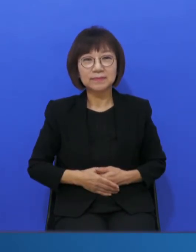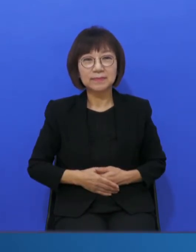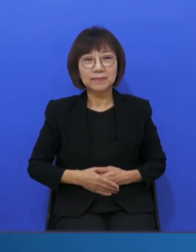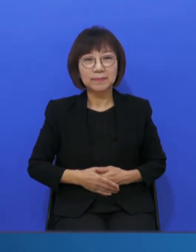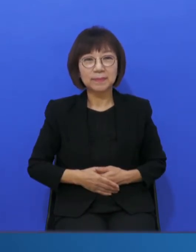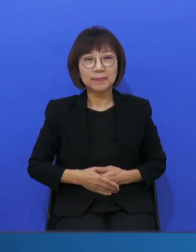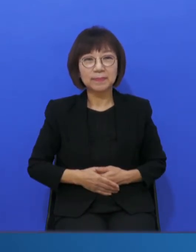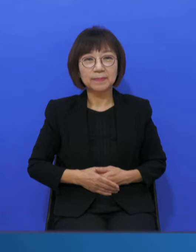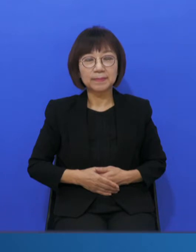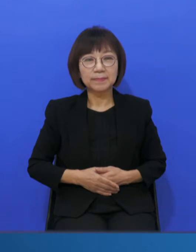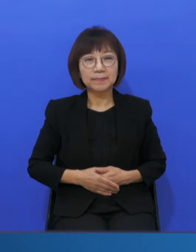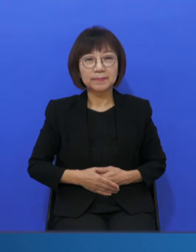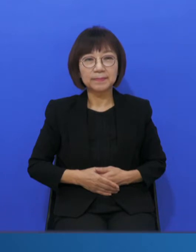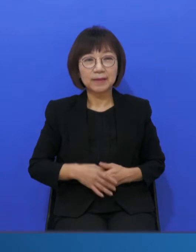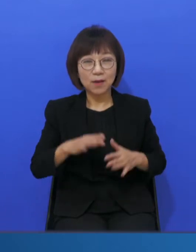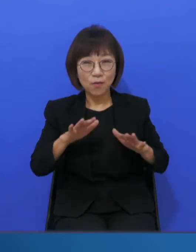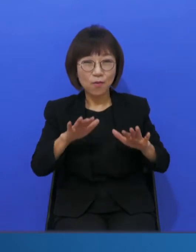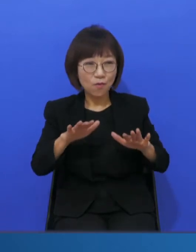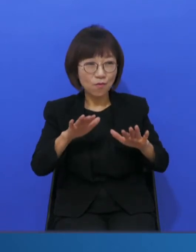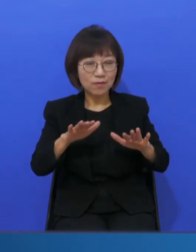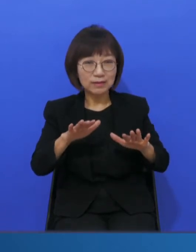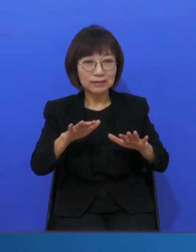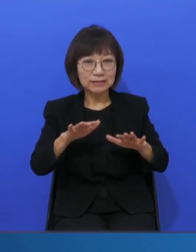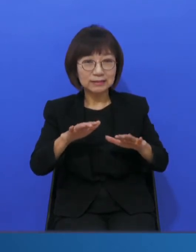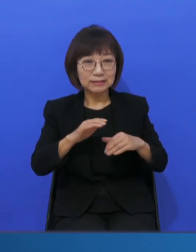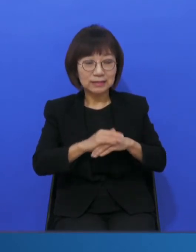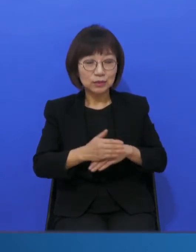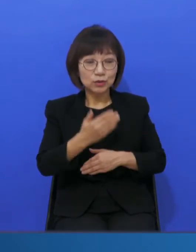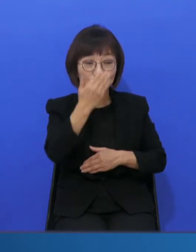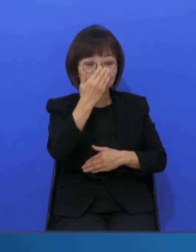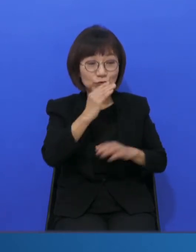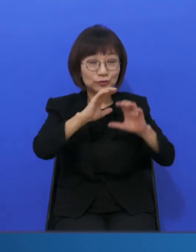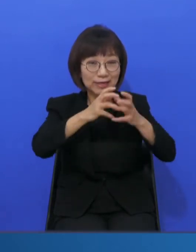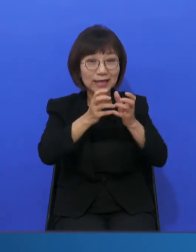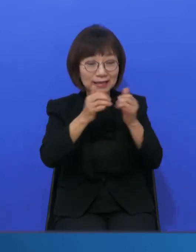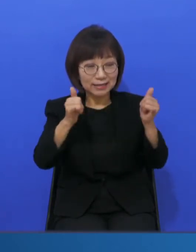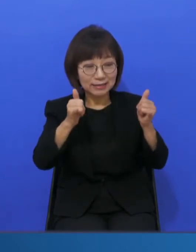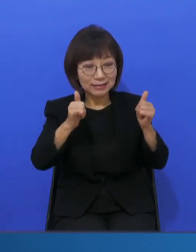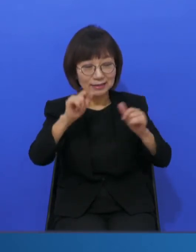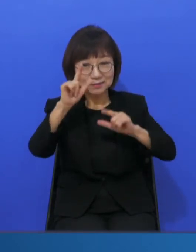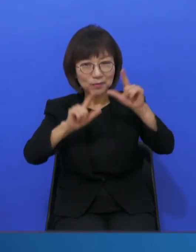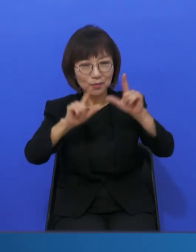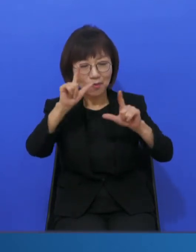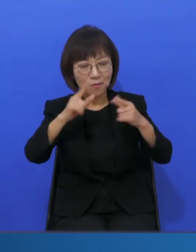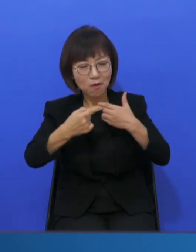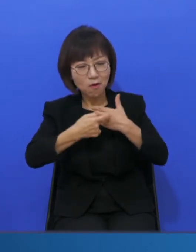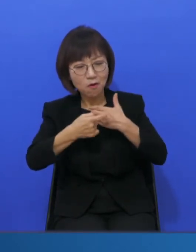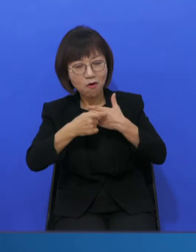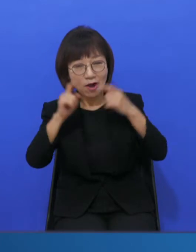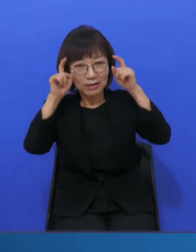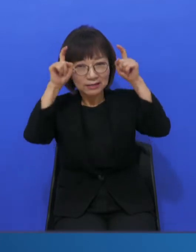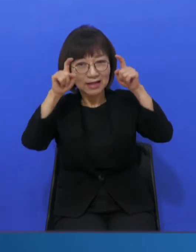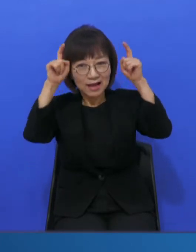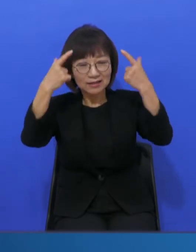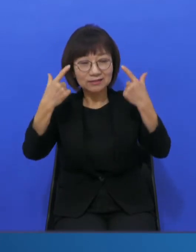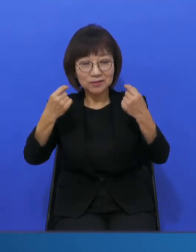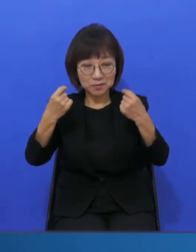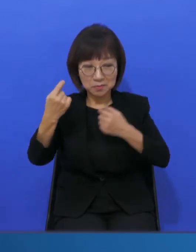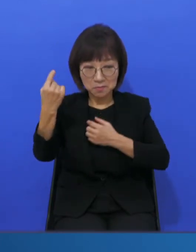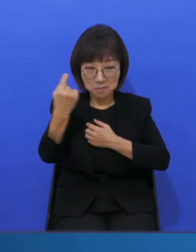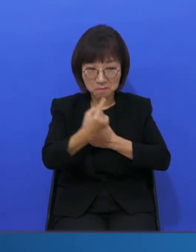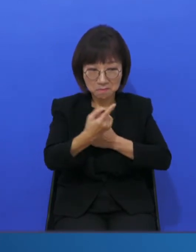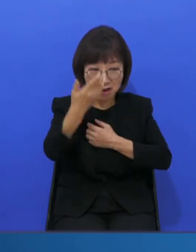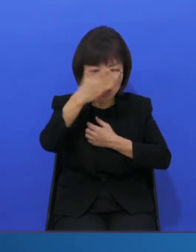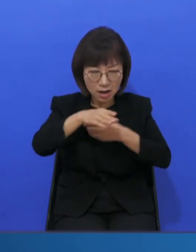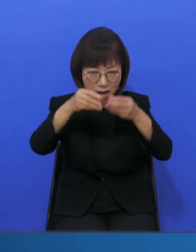특히 사기꾼 두고 하는 얘기가 아니고 이 지금 이 유대인들 이스라엘 두고 하는 얘기예요. And so, as they come inwardly as